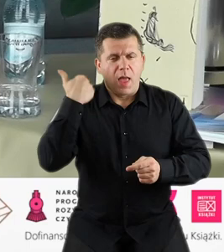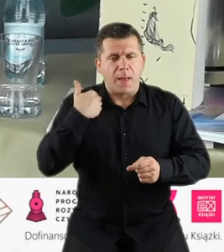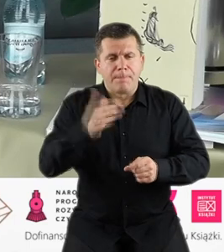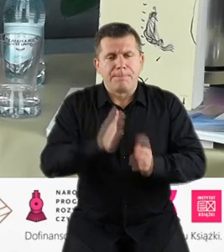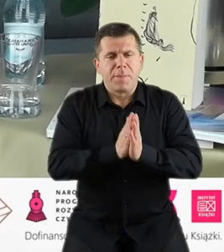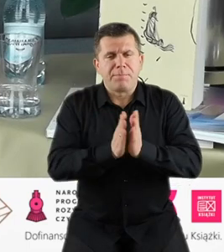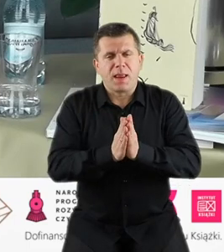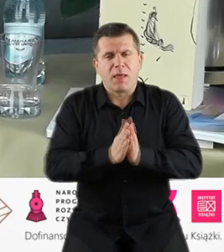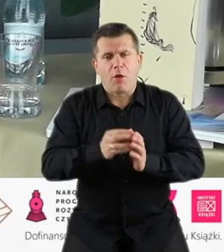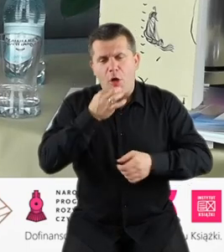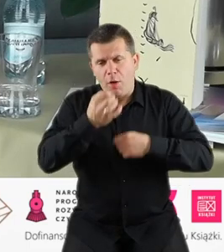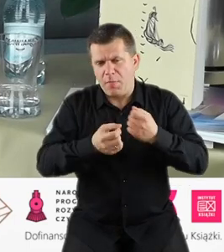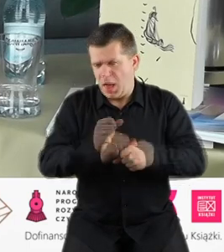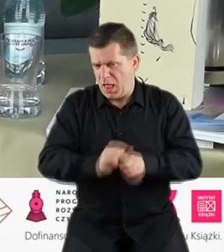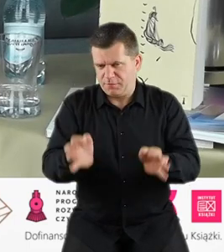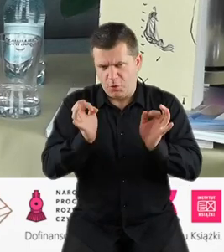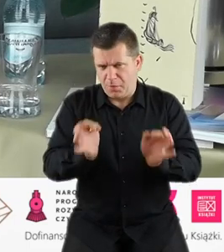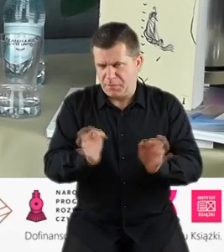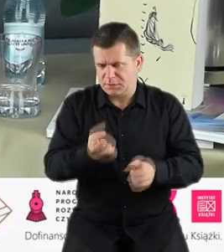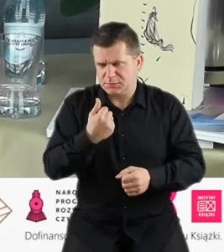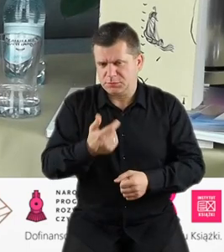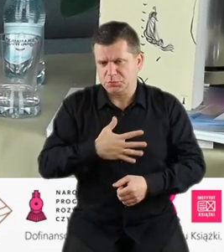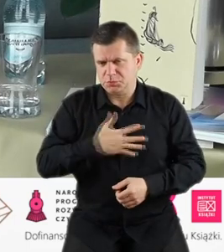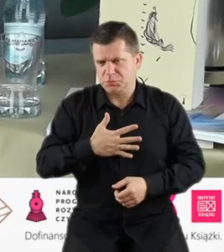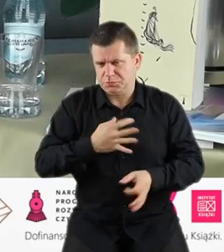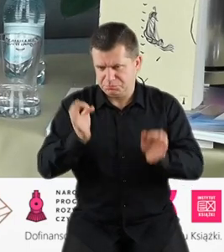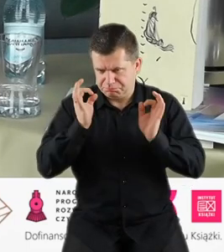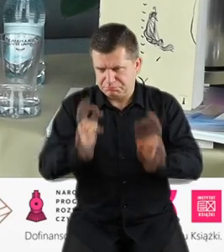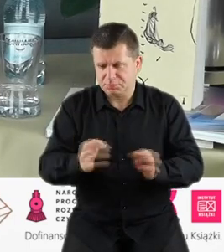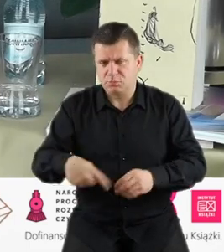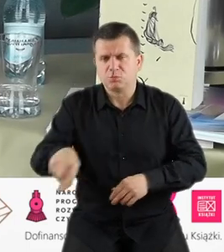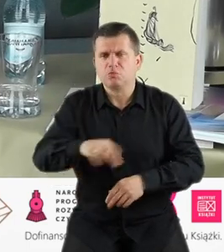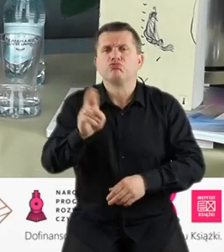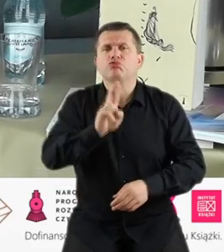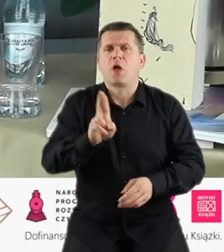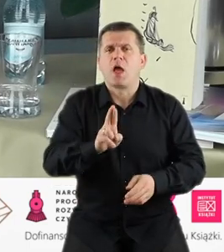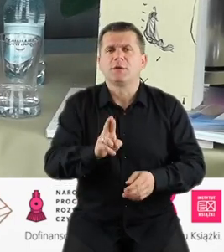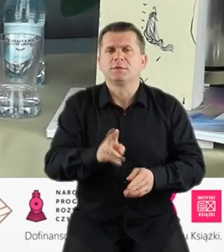tak współczesna. Nieprawdopodobne to jest, jak te rzeczy